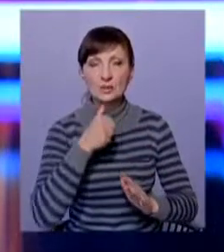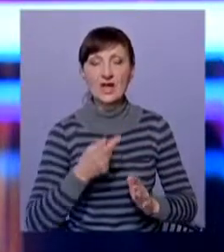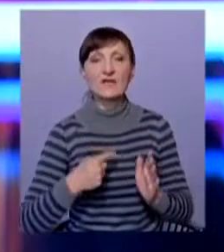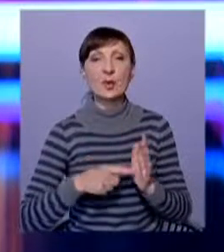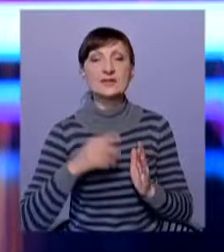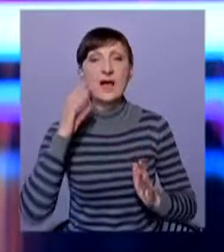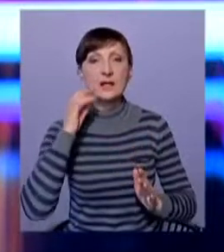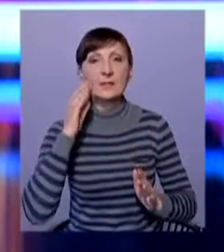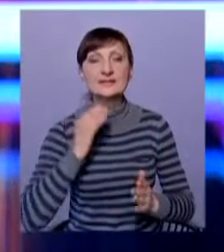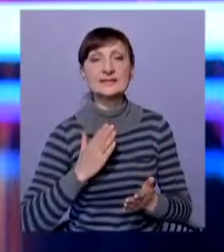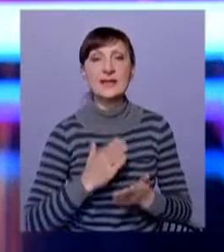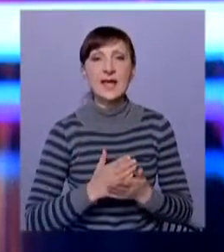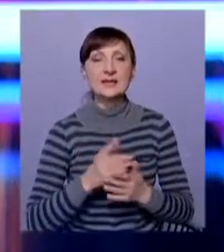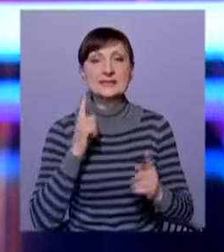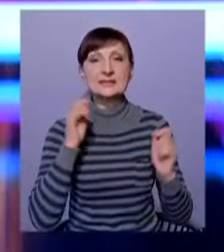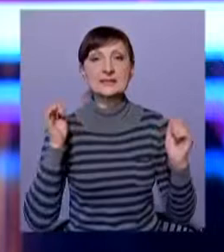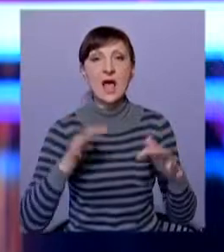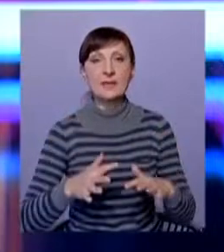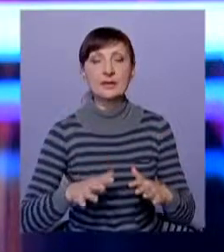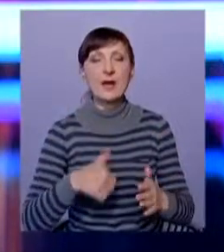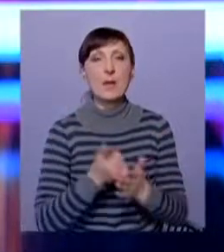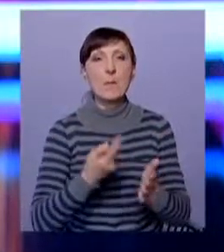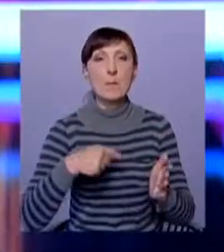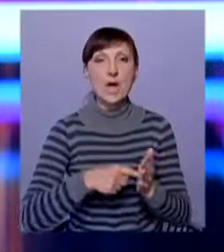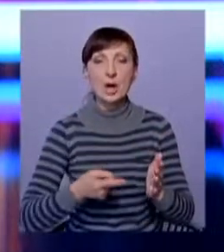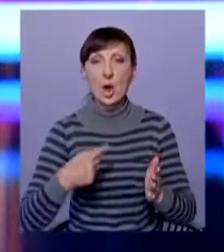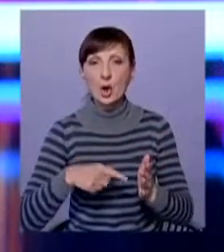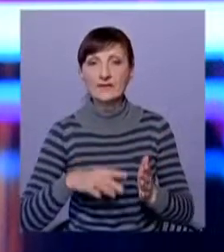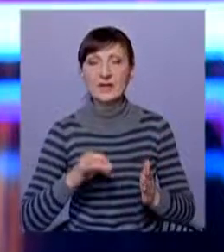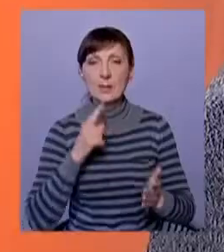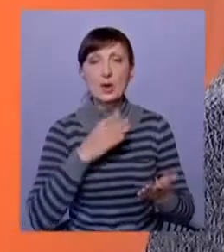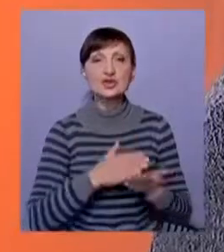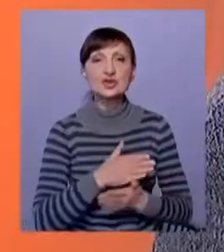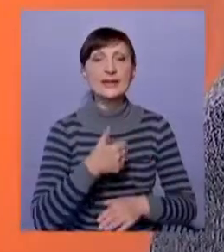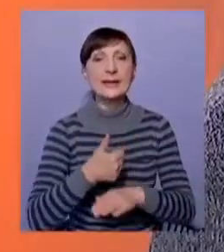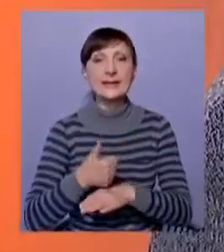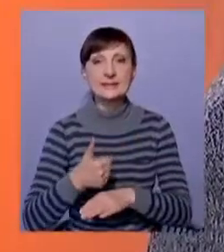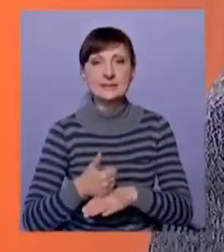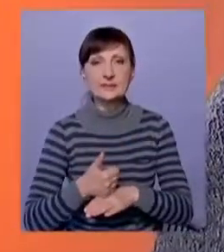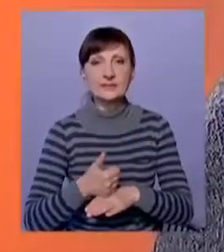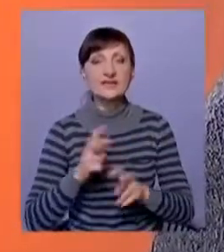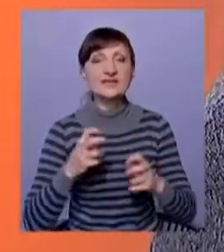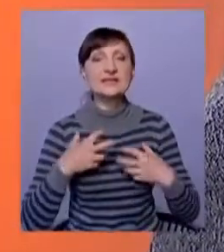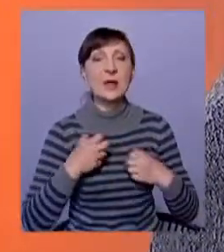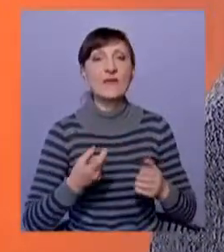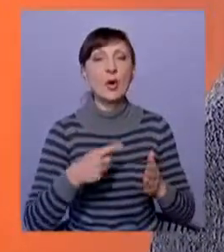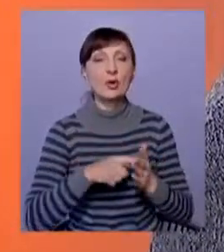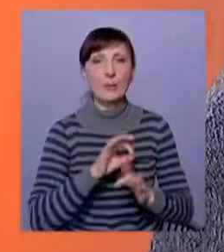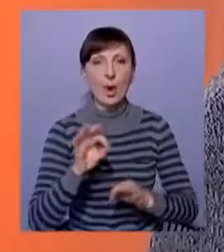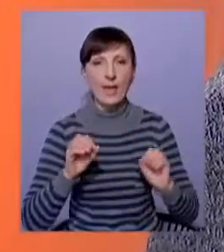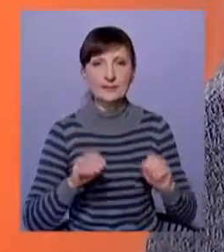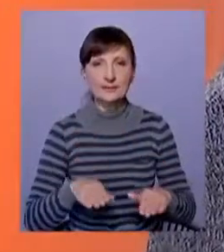городе Алматы состоялся саммит мэров городов и политических лидеров здоровых городов, проекта «Здоровые